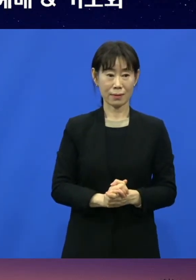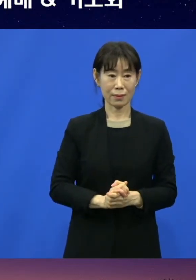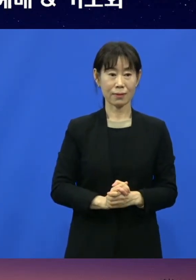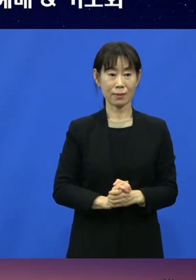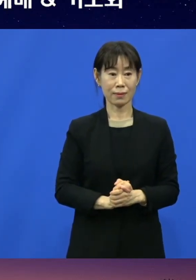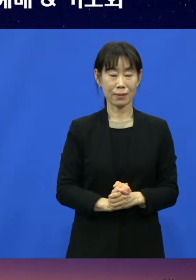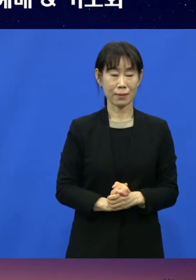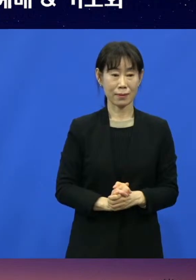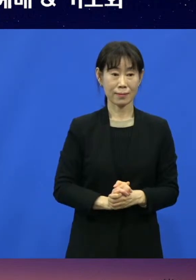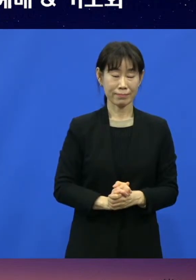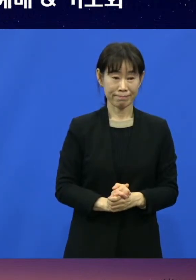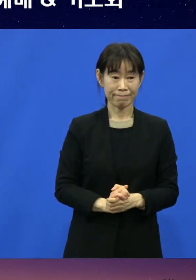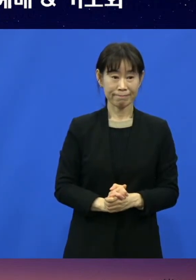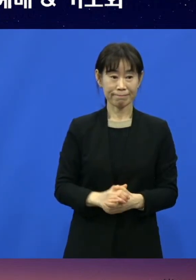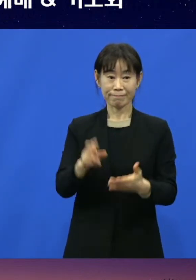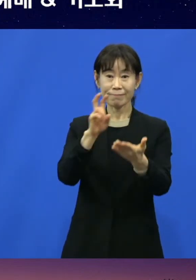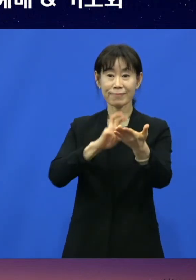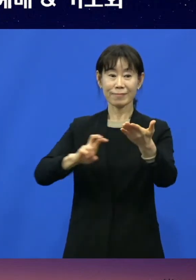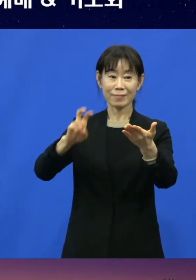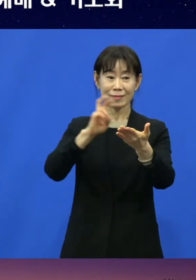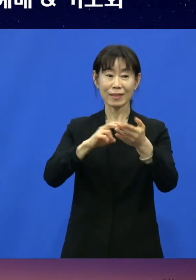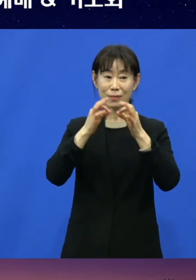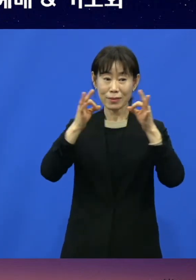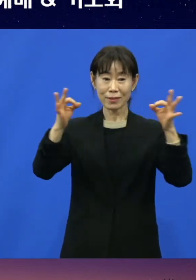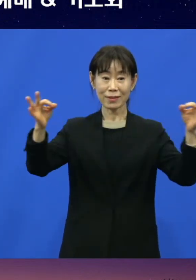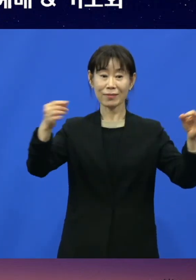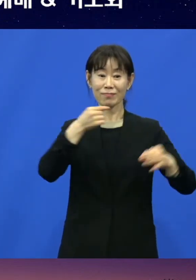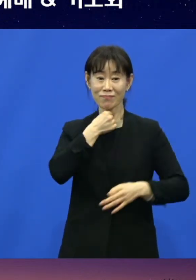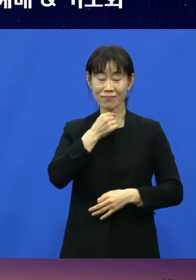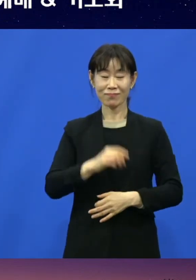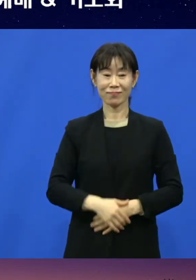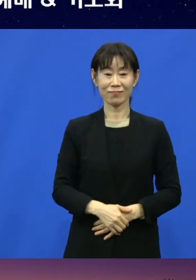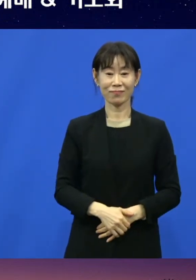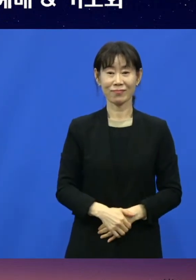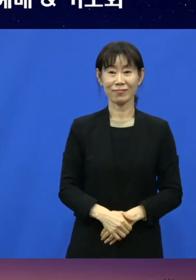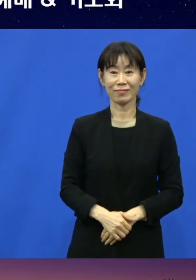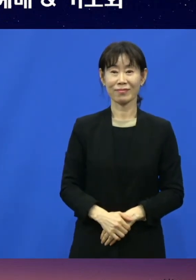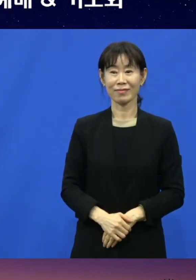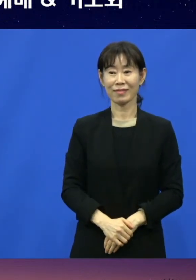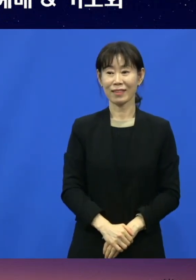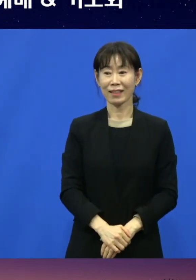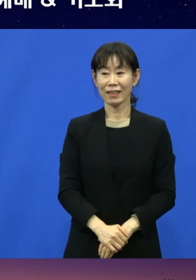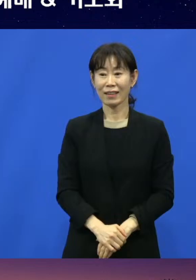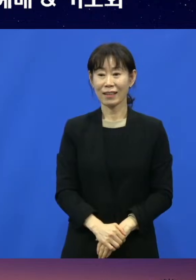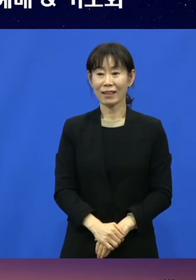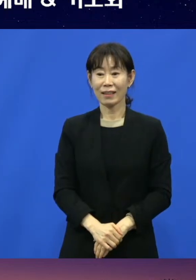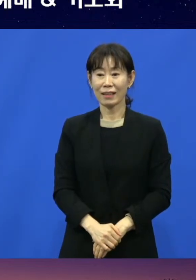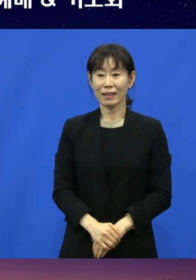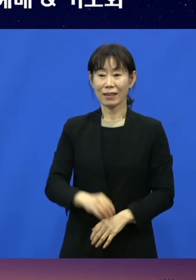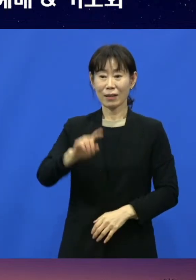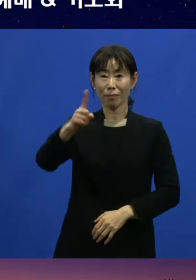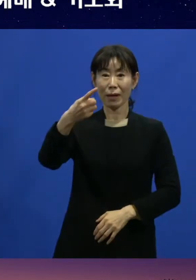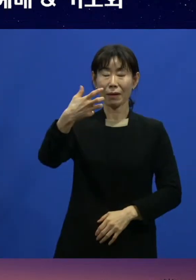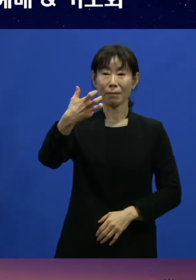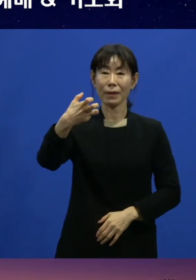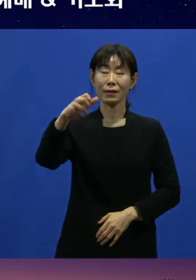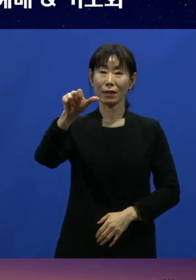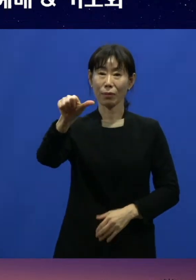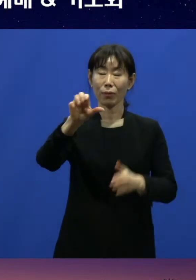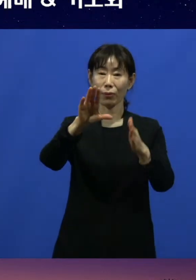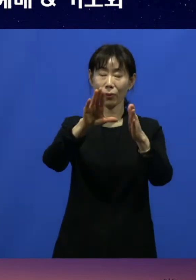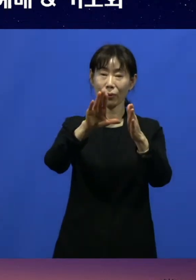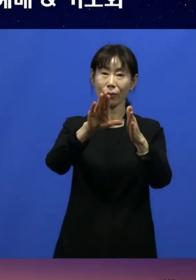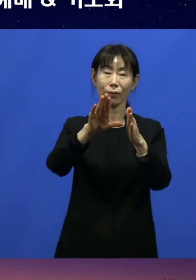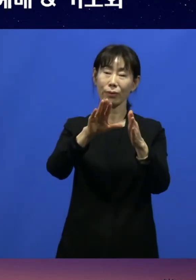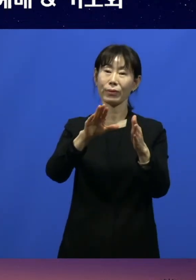자, 우리 찬송가 하나 부르면서 우리 기도로 나아가도록 하겠는데요, 185장입니다. 약할 때 강함